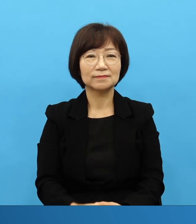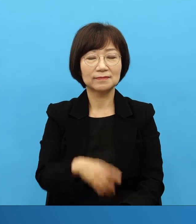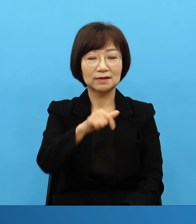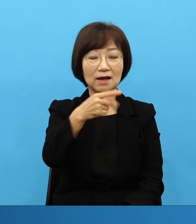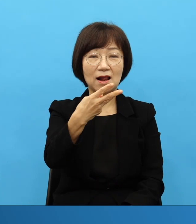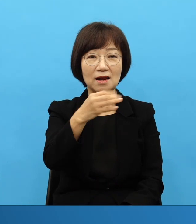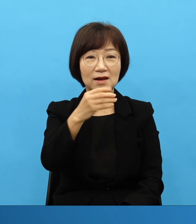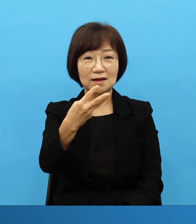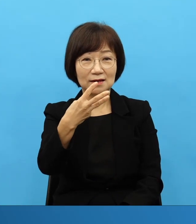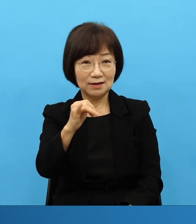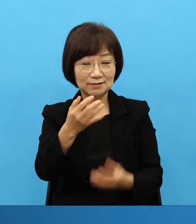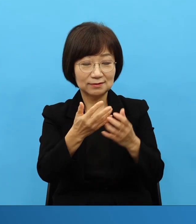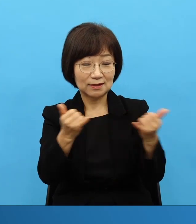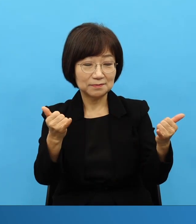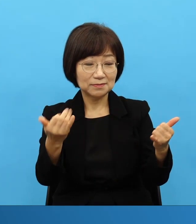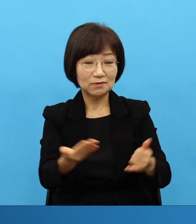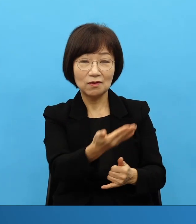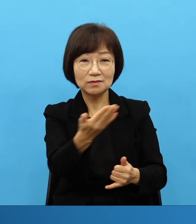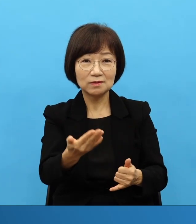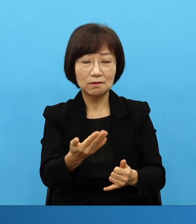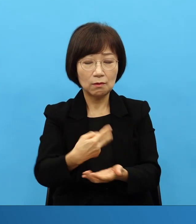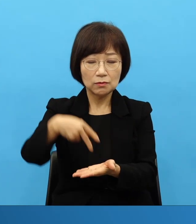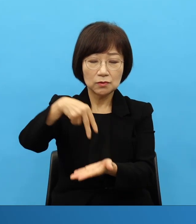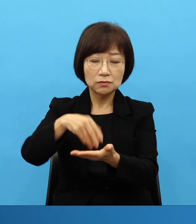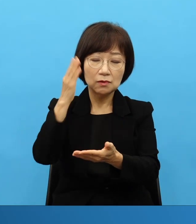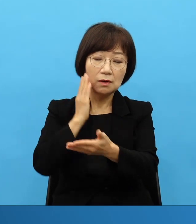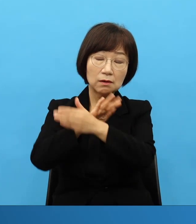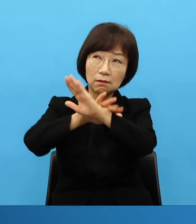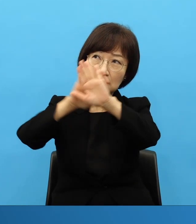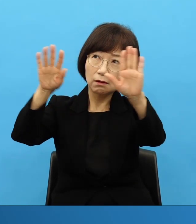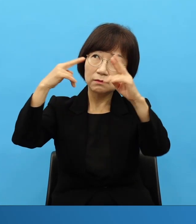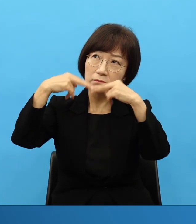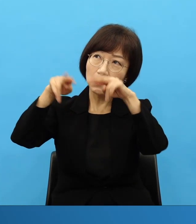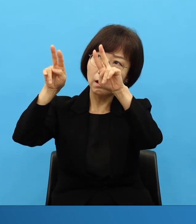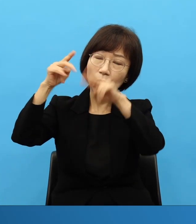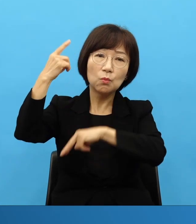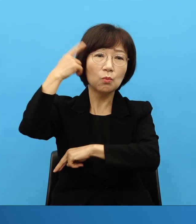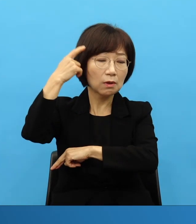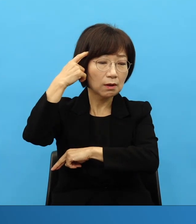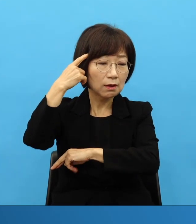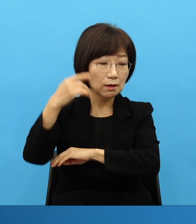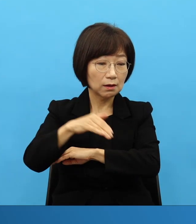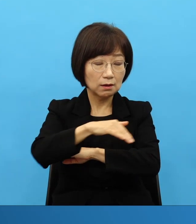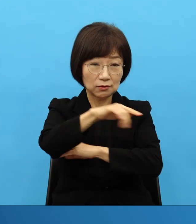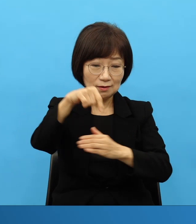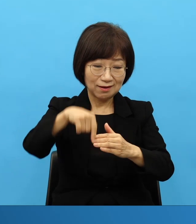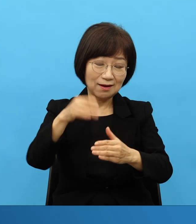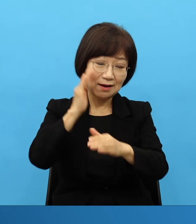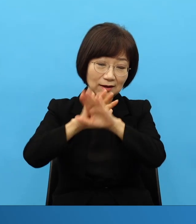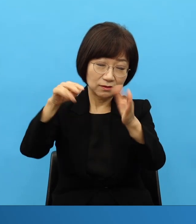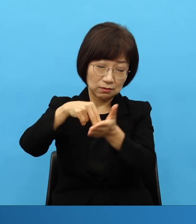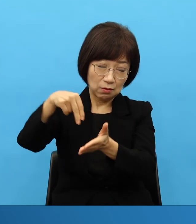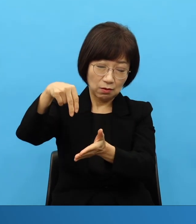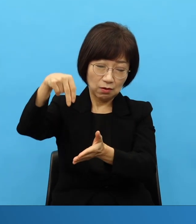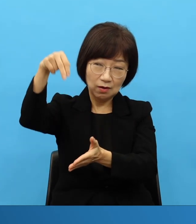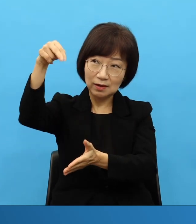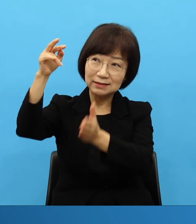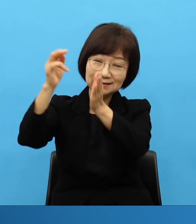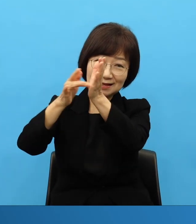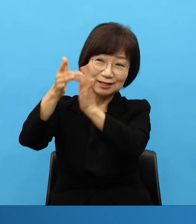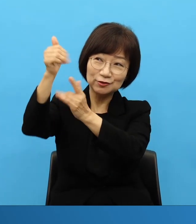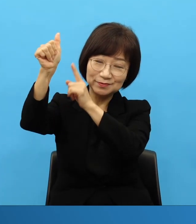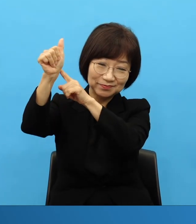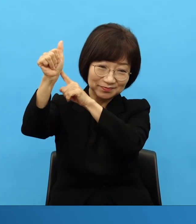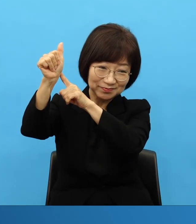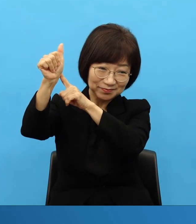이르되 갈릴리 사람들아 어찌하여 서서 하늘을 쳐다보느냐 너희 가운데서 하늘로 올려주신 이